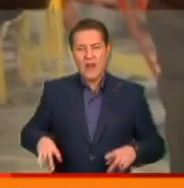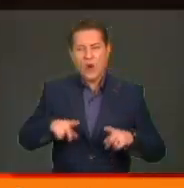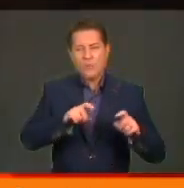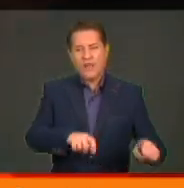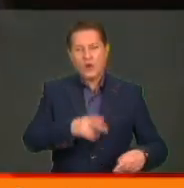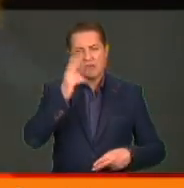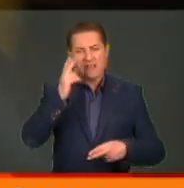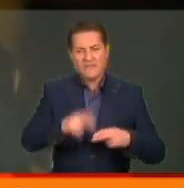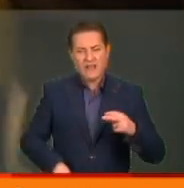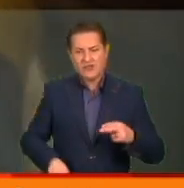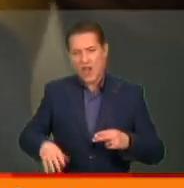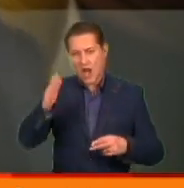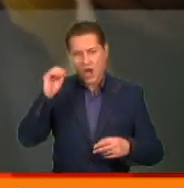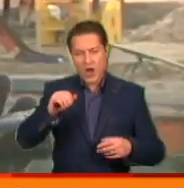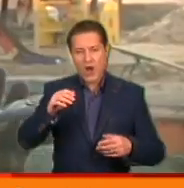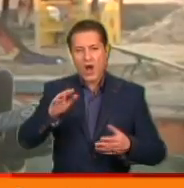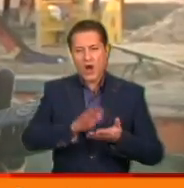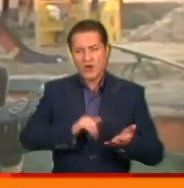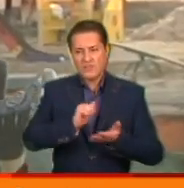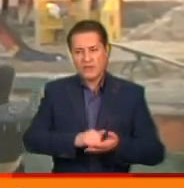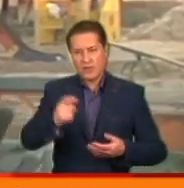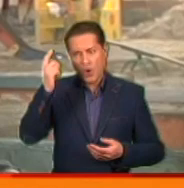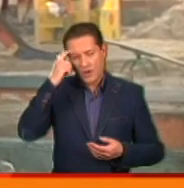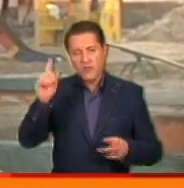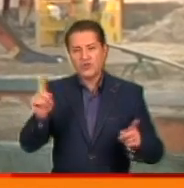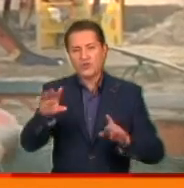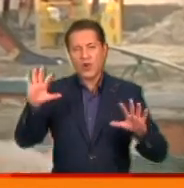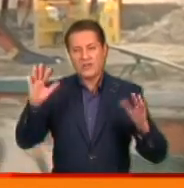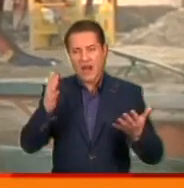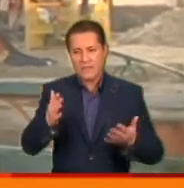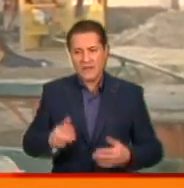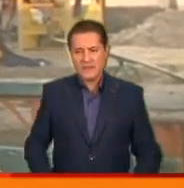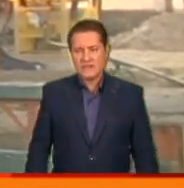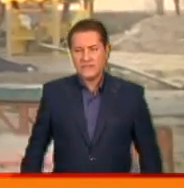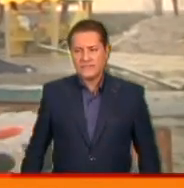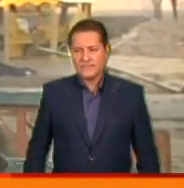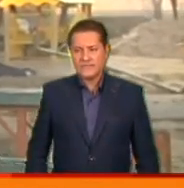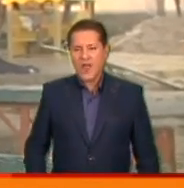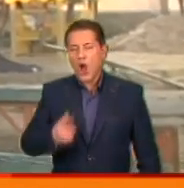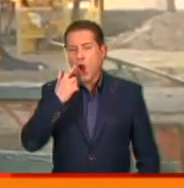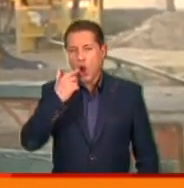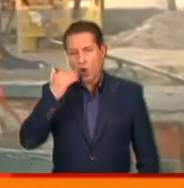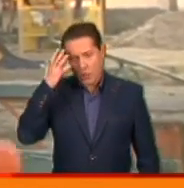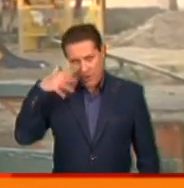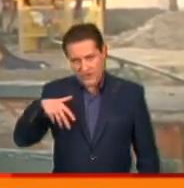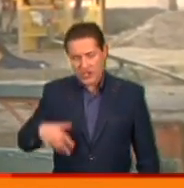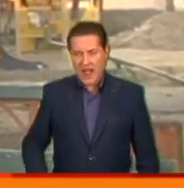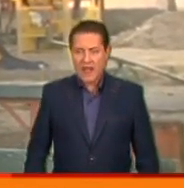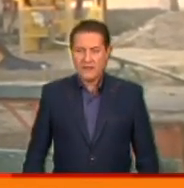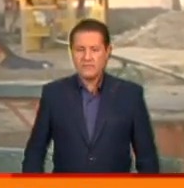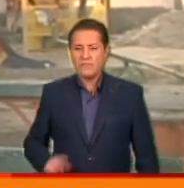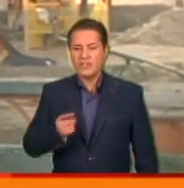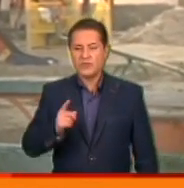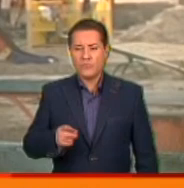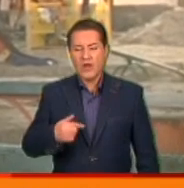тут завершилися розбитою голівкою. Що в тебе страпилося? Що в тебе тут на голові? Кров йшла? Чого?